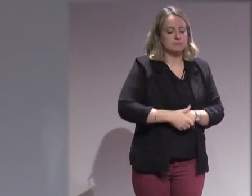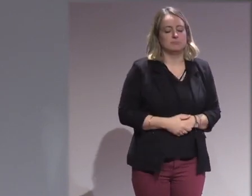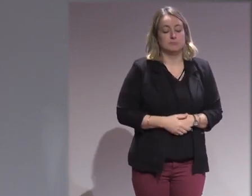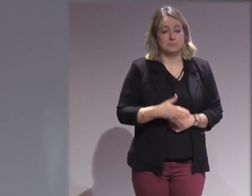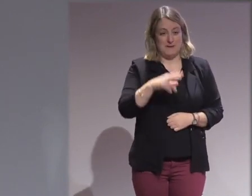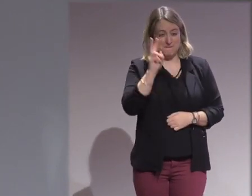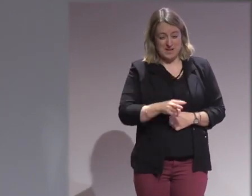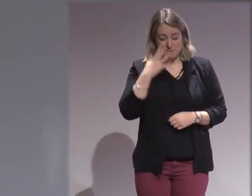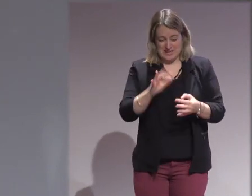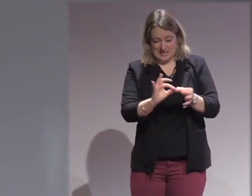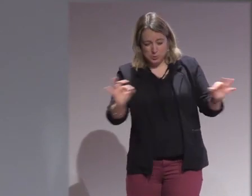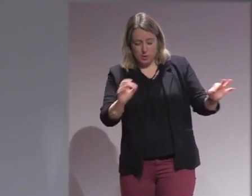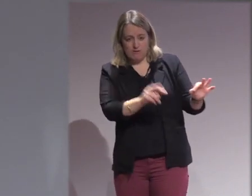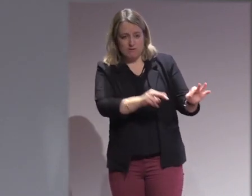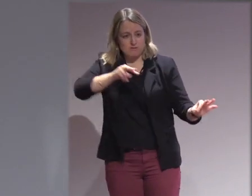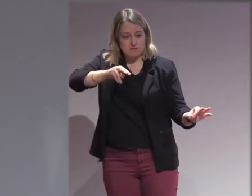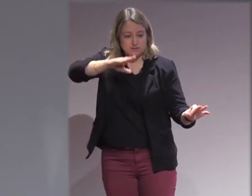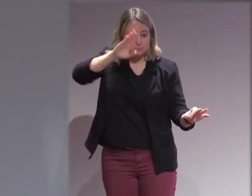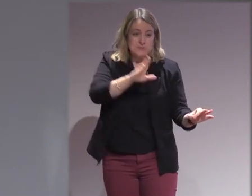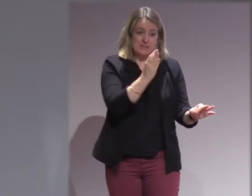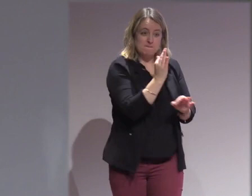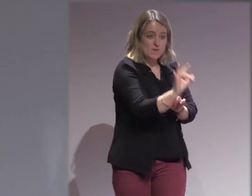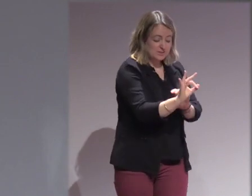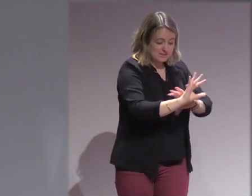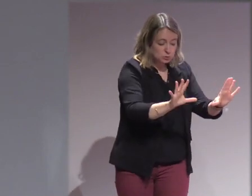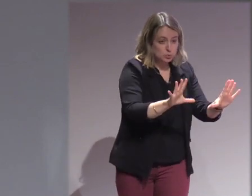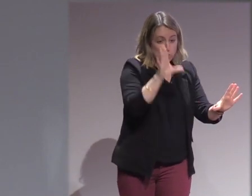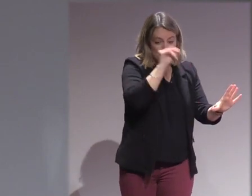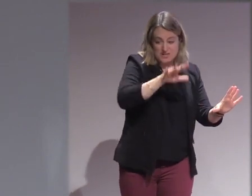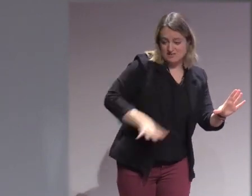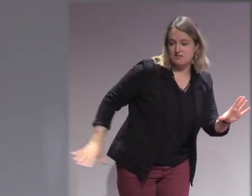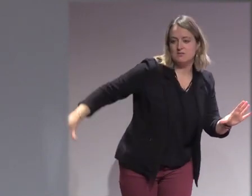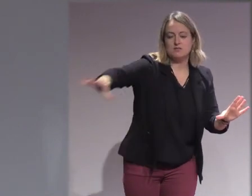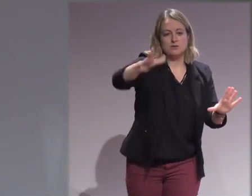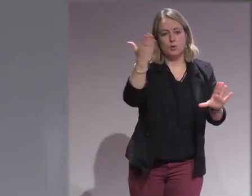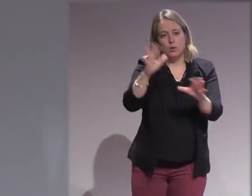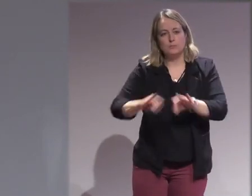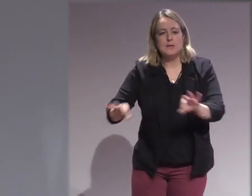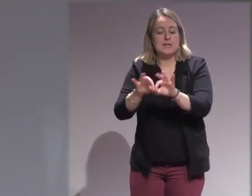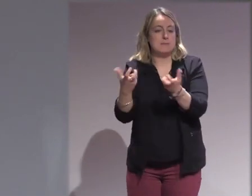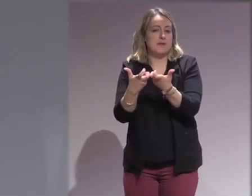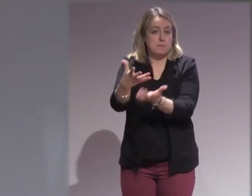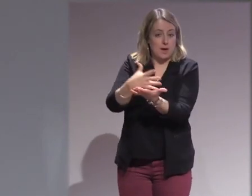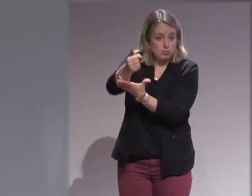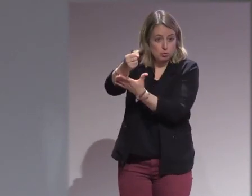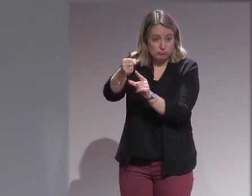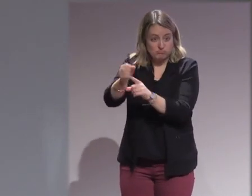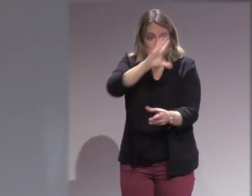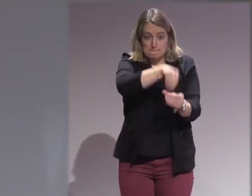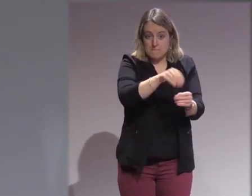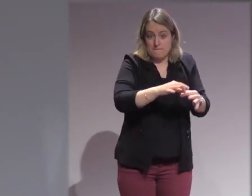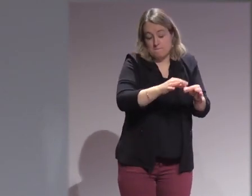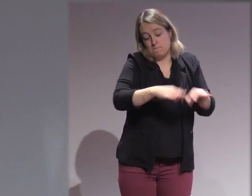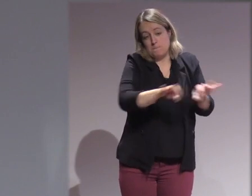l'avortement en France uniquement du prisme hexagonal, ben on oublie que dans le même temps, à l'île de la Réunion, qui est aussi un territoire français à cette